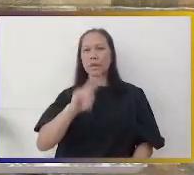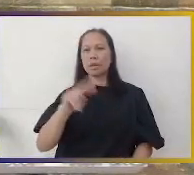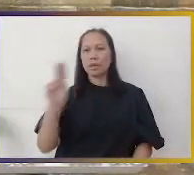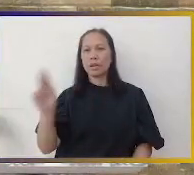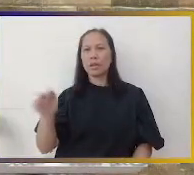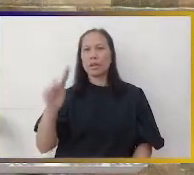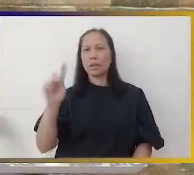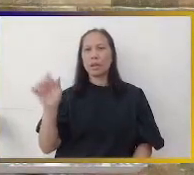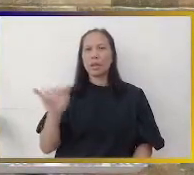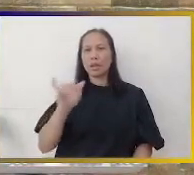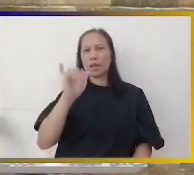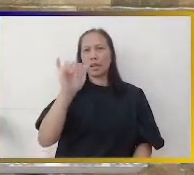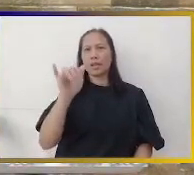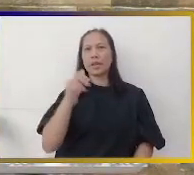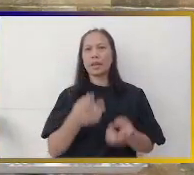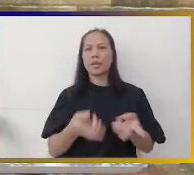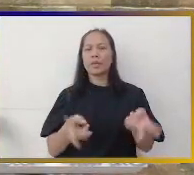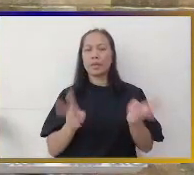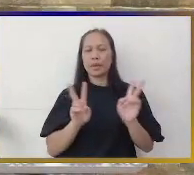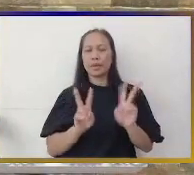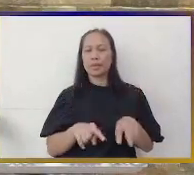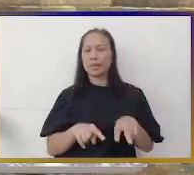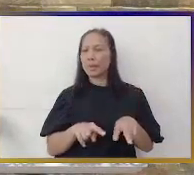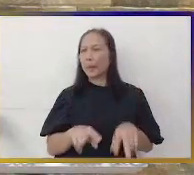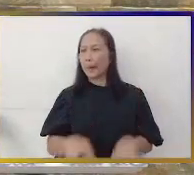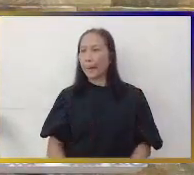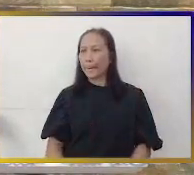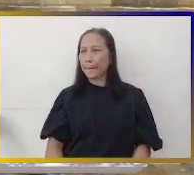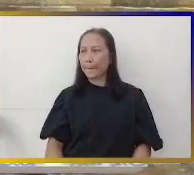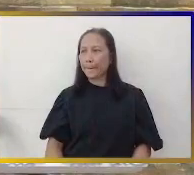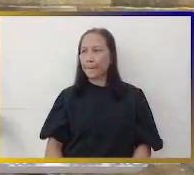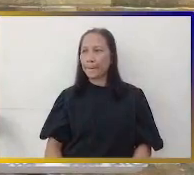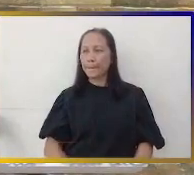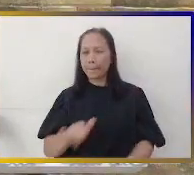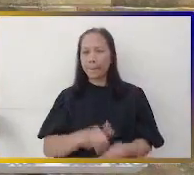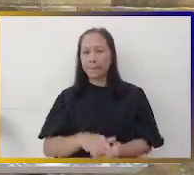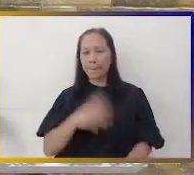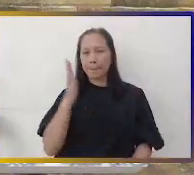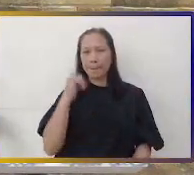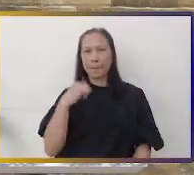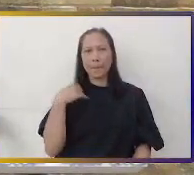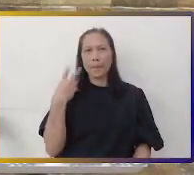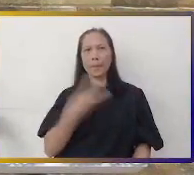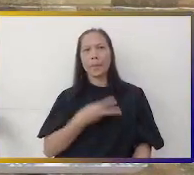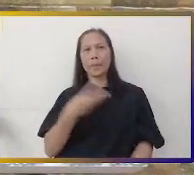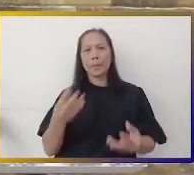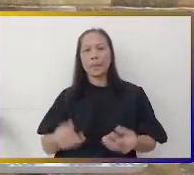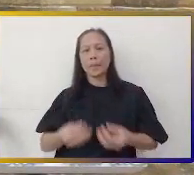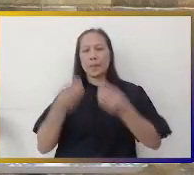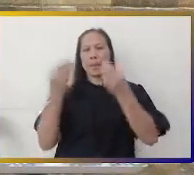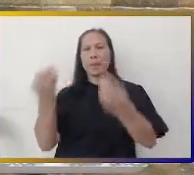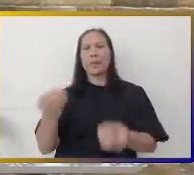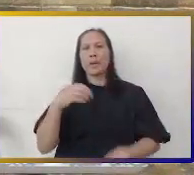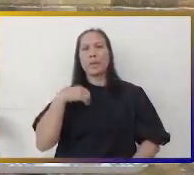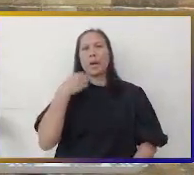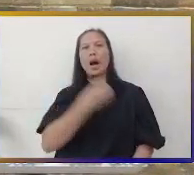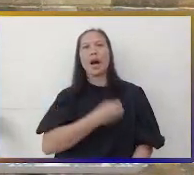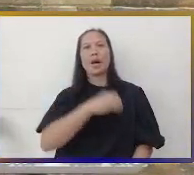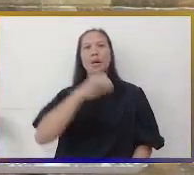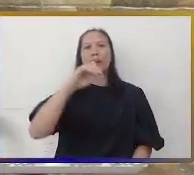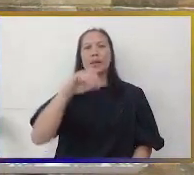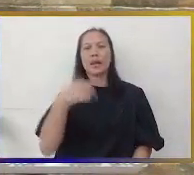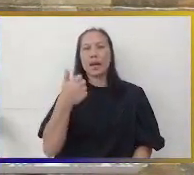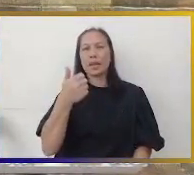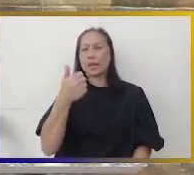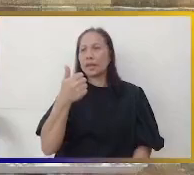Eternal value Kaya nga mga kapatid When We give our ti hindi ka lang Makaka Amen Sabi nga ni Pastor